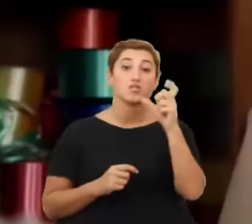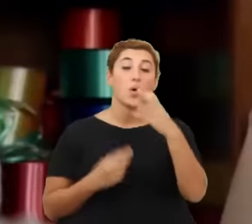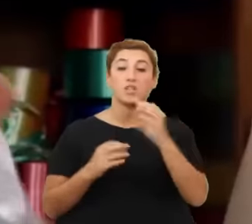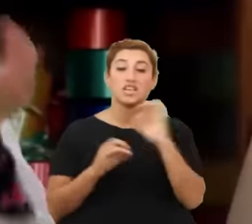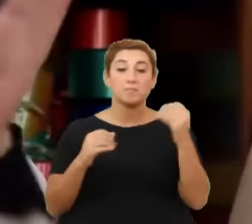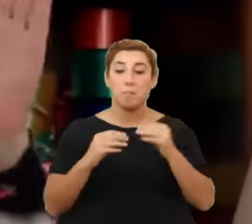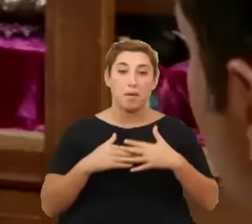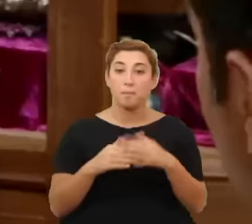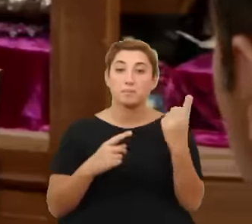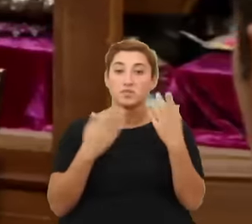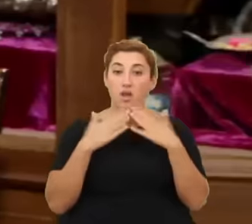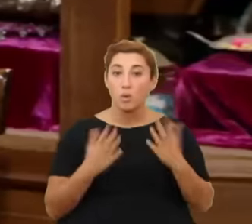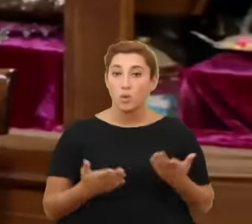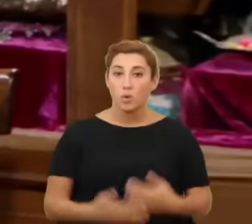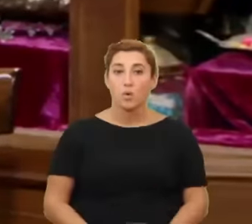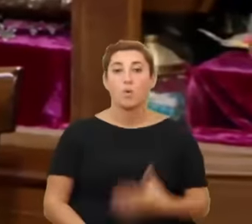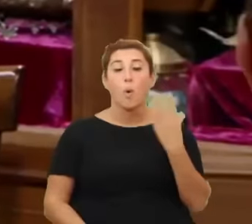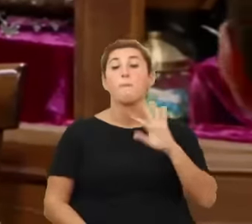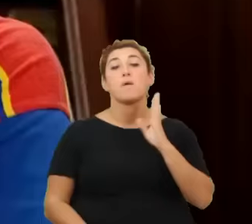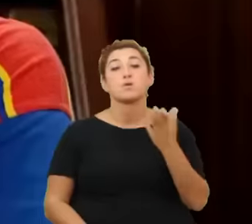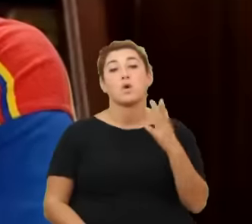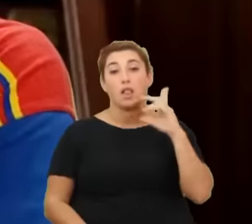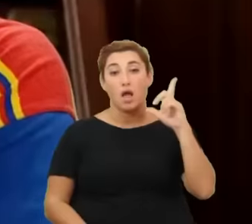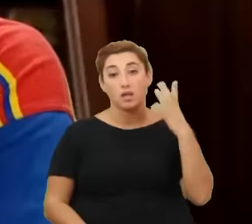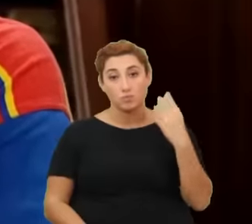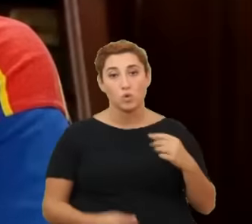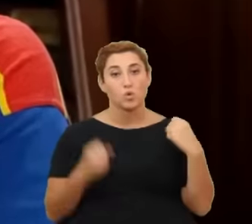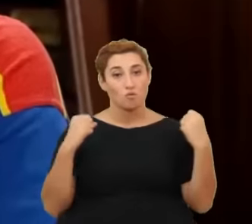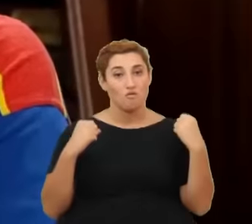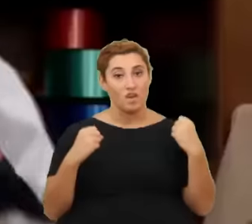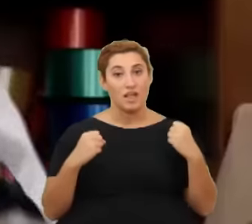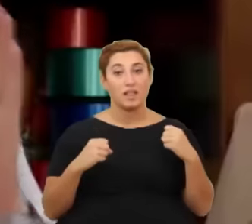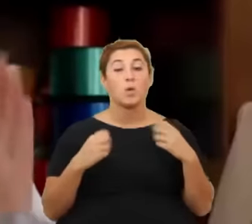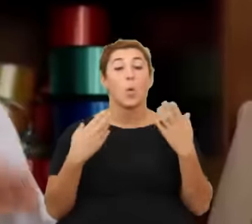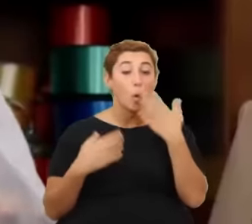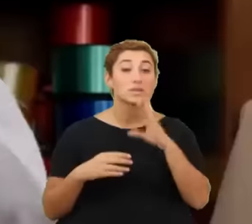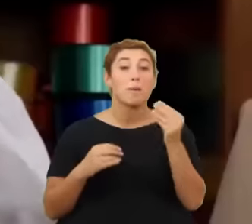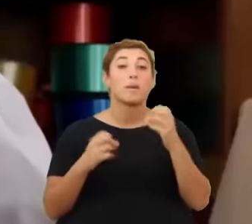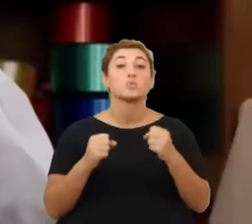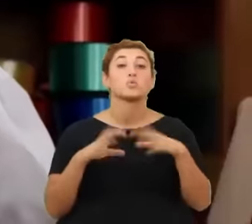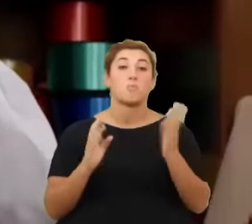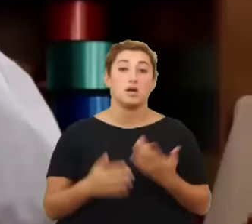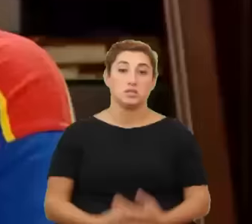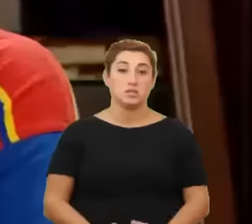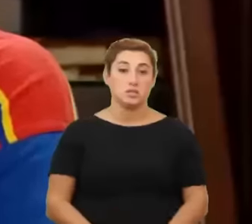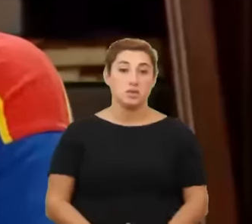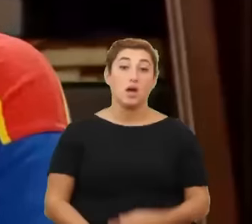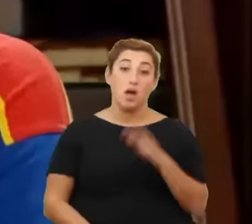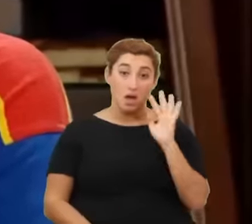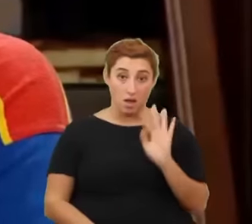oldu, hiçbir bebek, hiçbir şey yok. Olmaz öyle. Lazım olasın kuvvetli. Tutmaz yoksa bebek, ha, tutmaz.